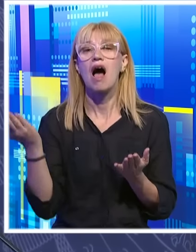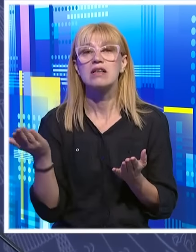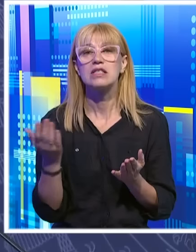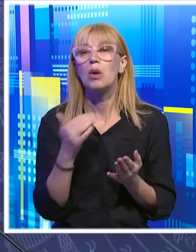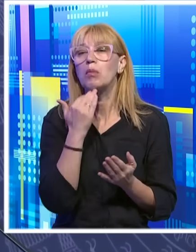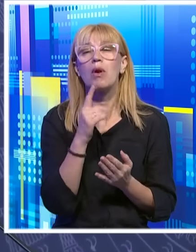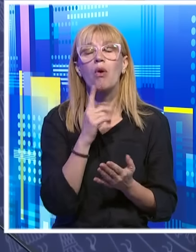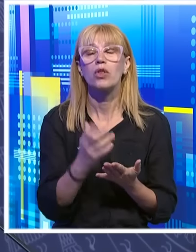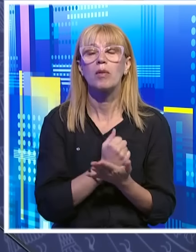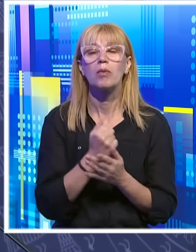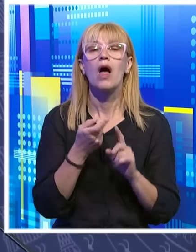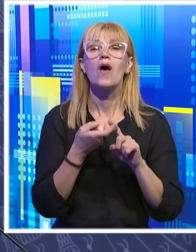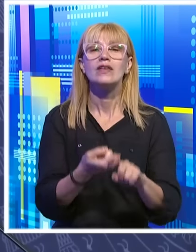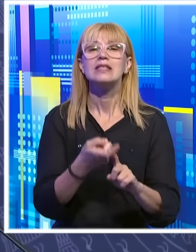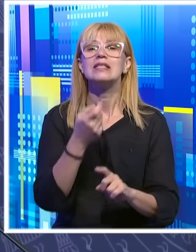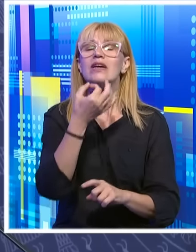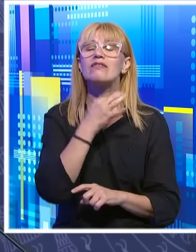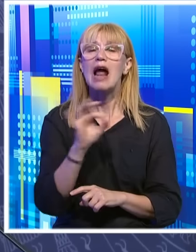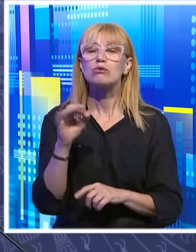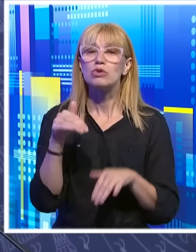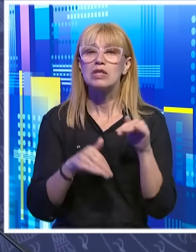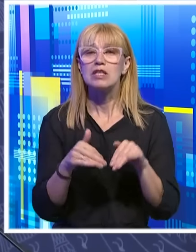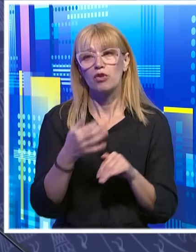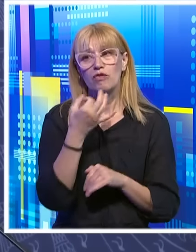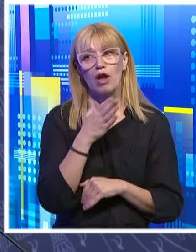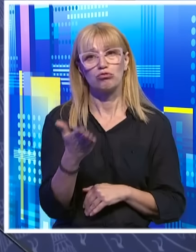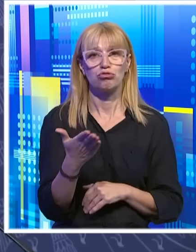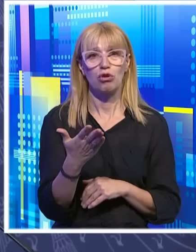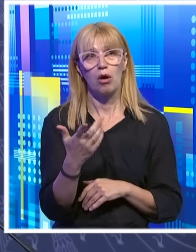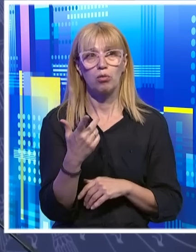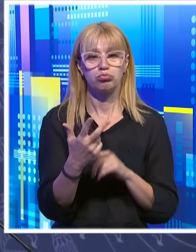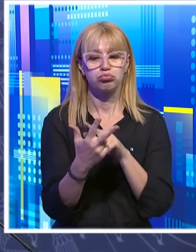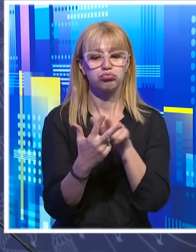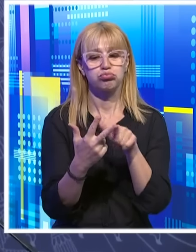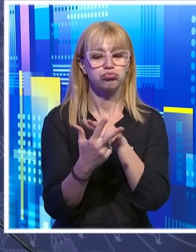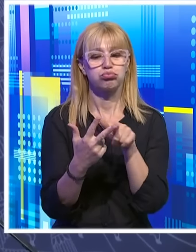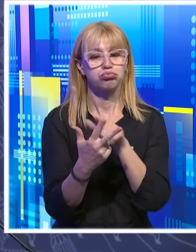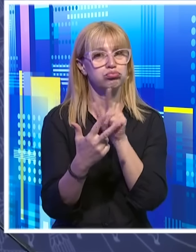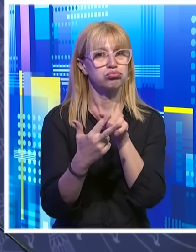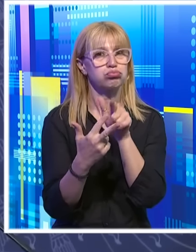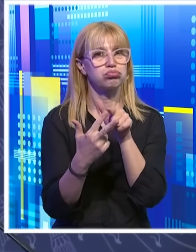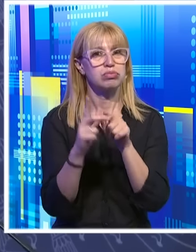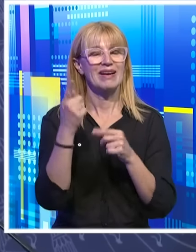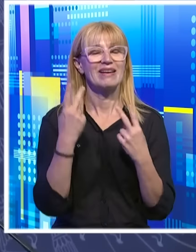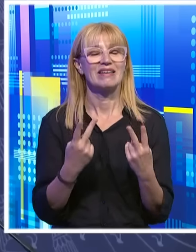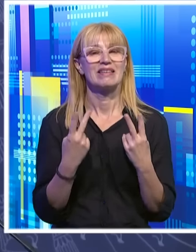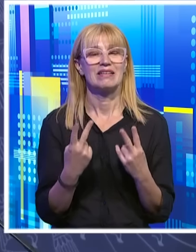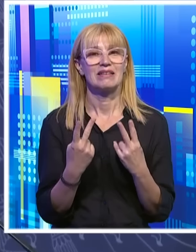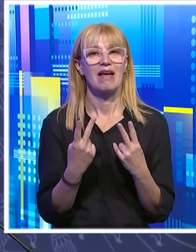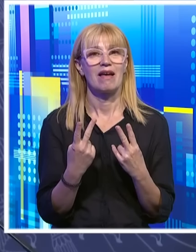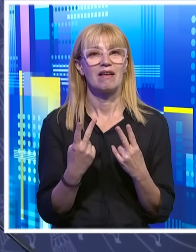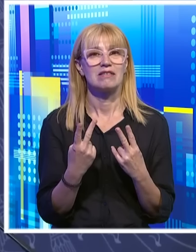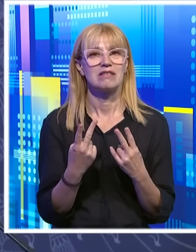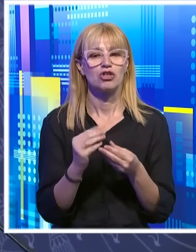izbora, Francuska je jedna od dve najznačajnije, jedna od tri, u ovom trenutku druga najznačajnija